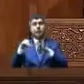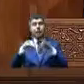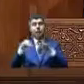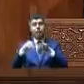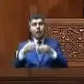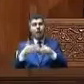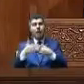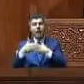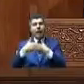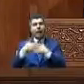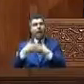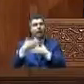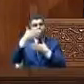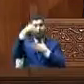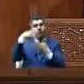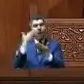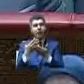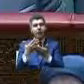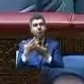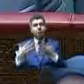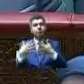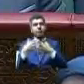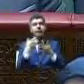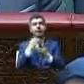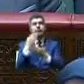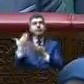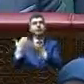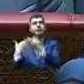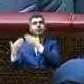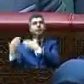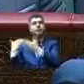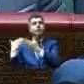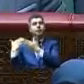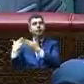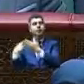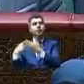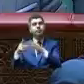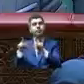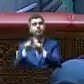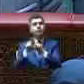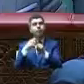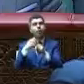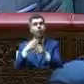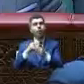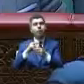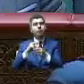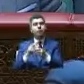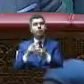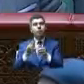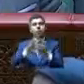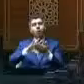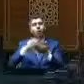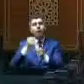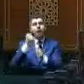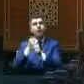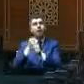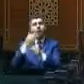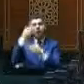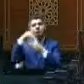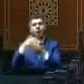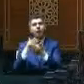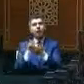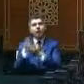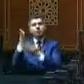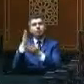القرب الجغرافي وعمق الروابط التاريخية، بالإضافة إلى احتضانه لجالية مهمة من المغاربة. طبعا هنالك